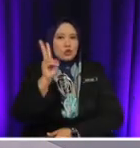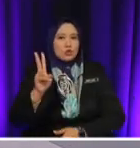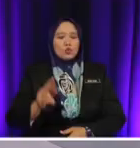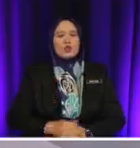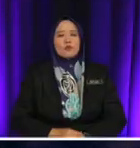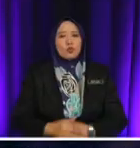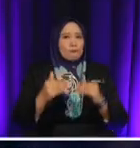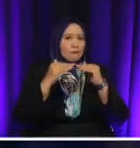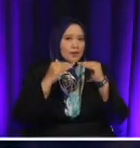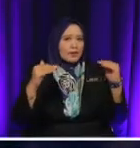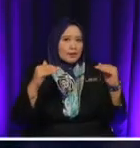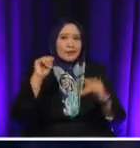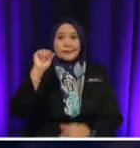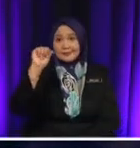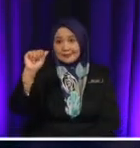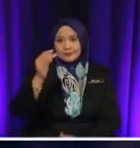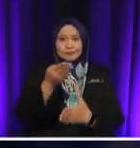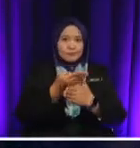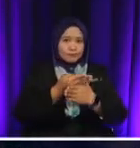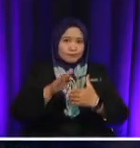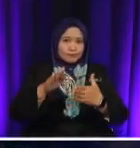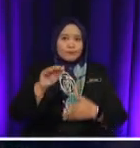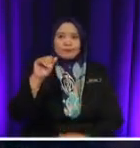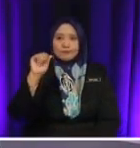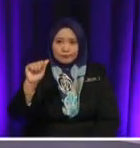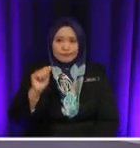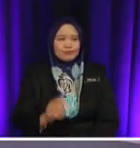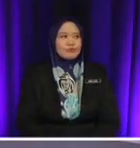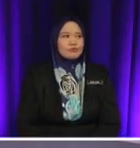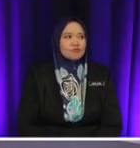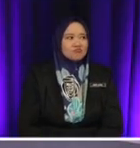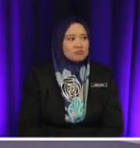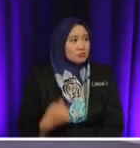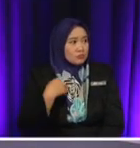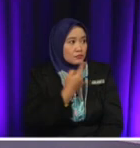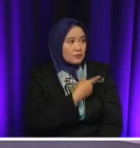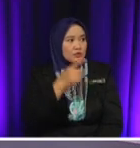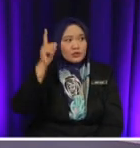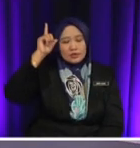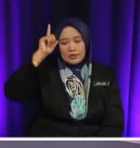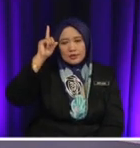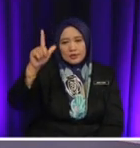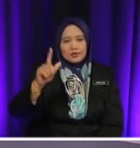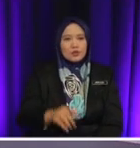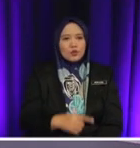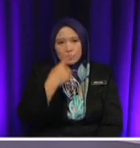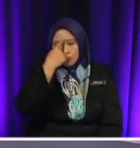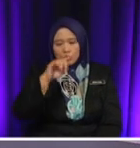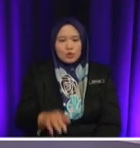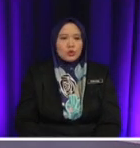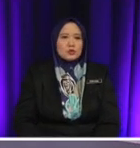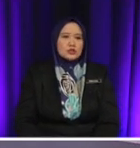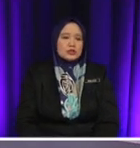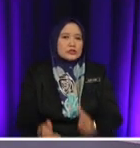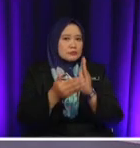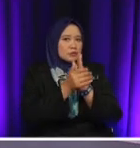sat silakan Cikgu okey so kita tengok Apakah itu kemahiran proses sains sat so untuk kemahiran proses sains satu ini